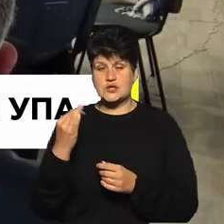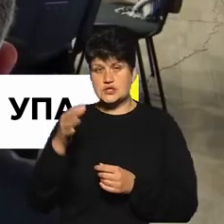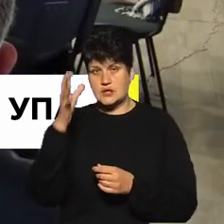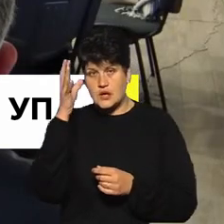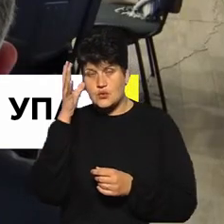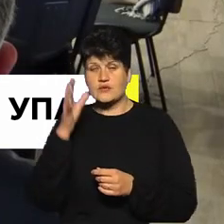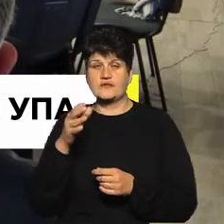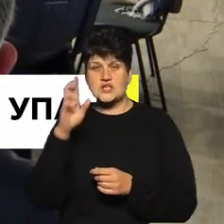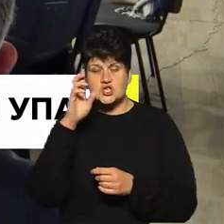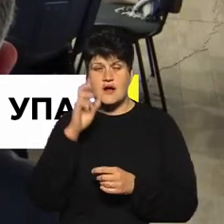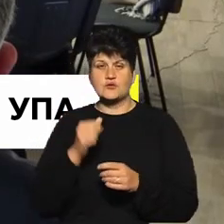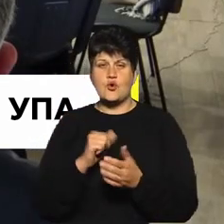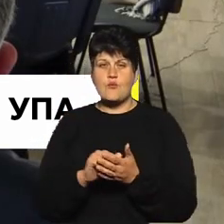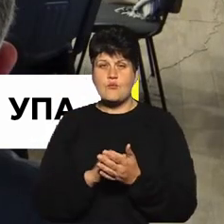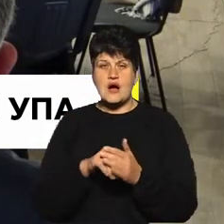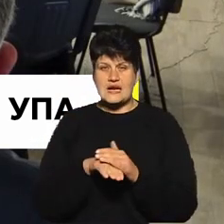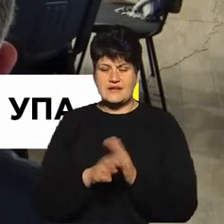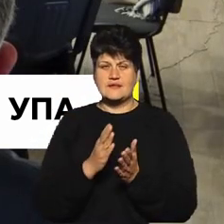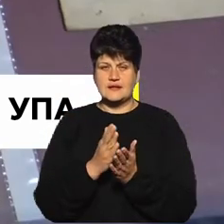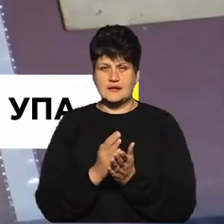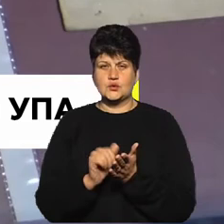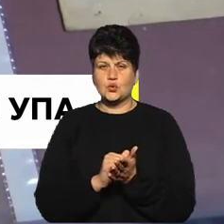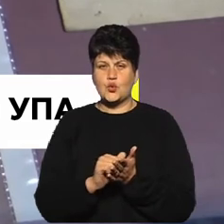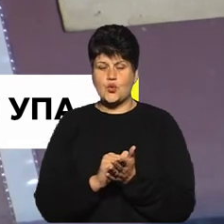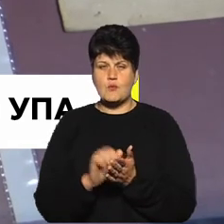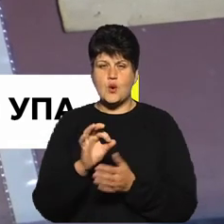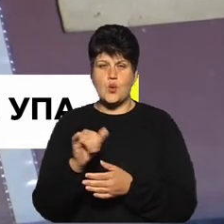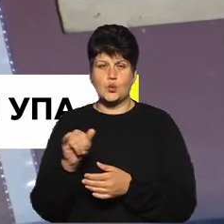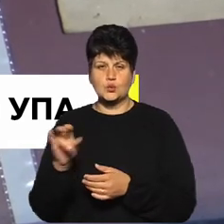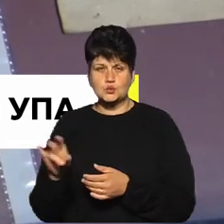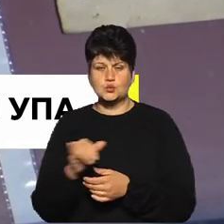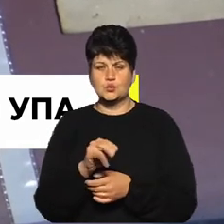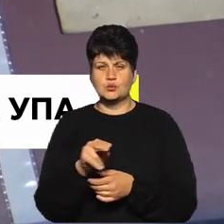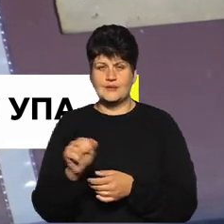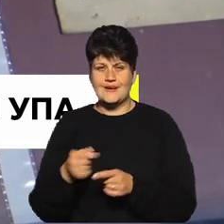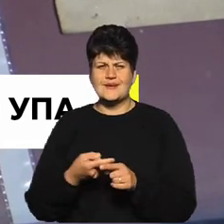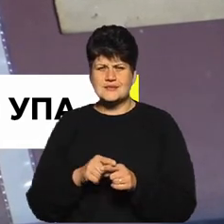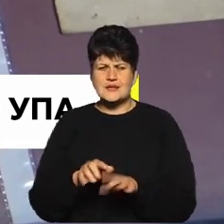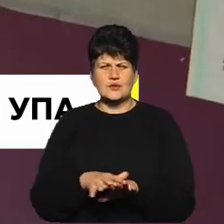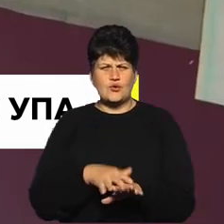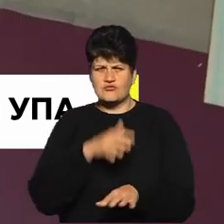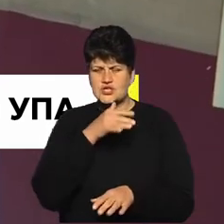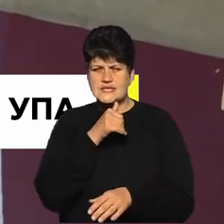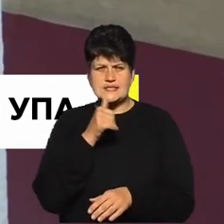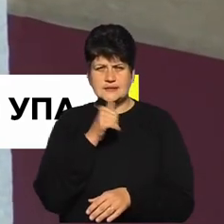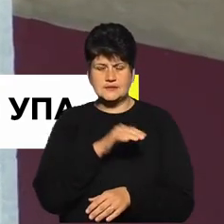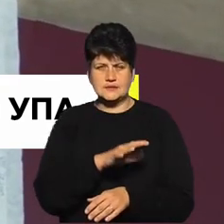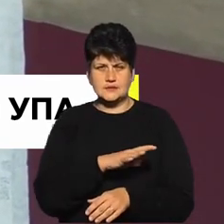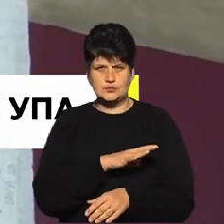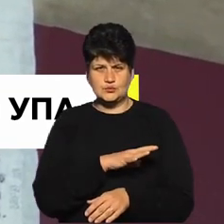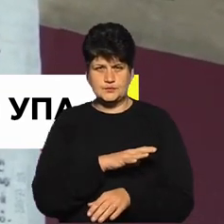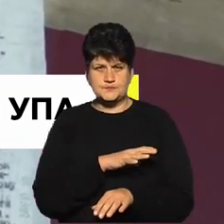Державному архіві Тернопільської області зберігають документи ОУН-УПА. Ці матеріали тривалий час були засекречені радянською